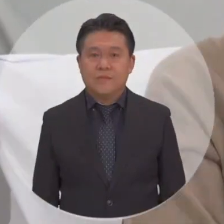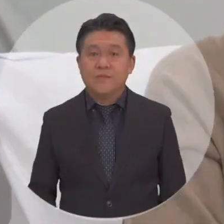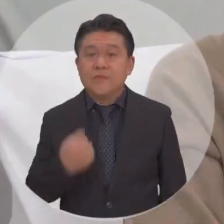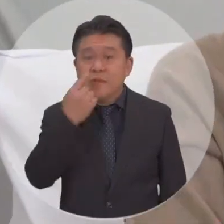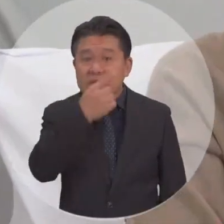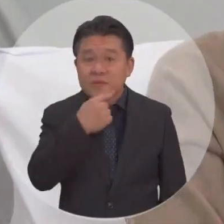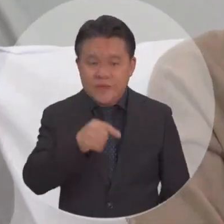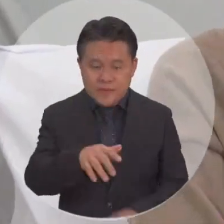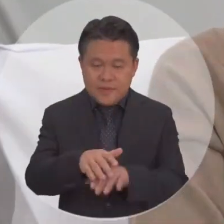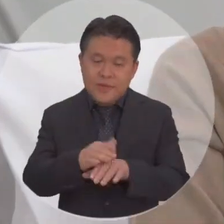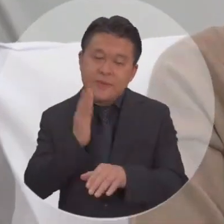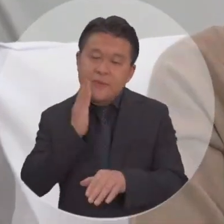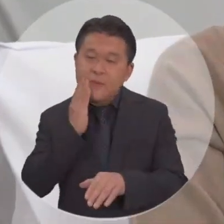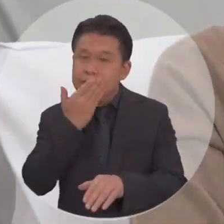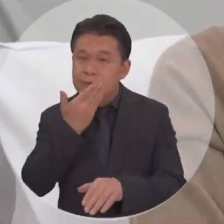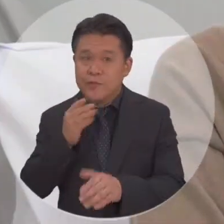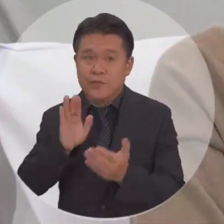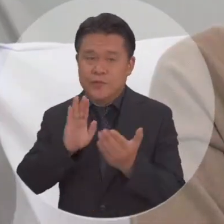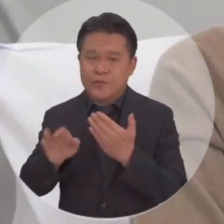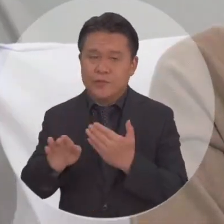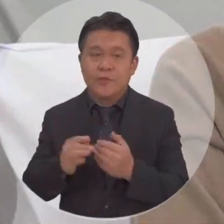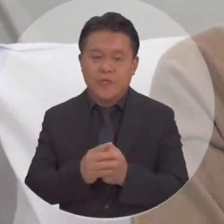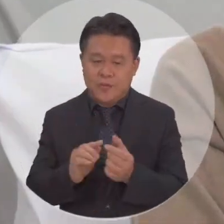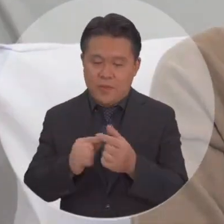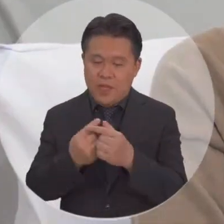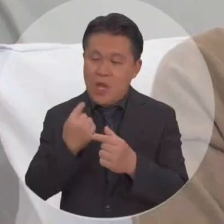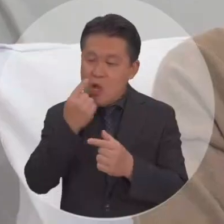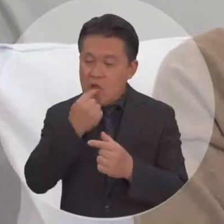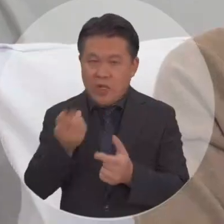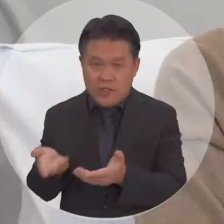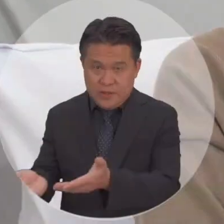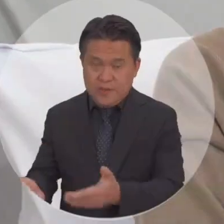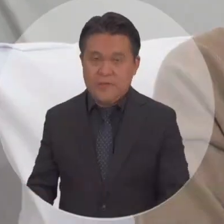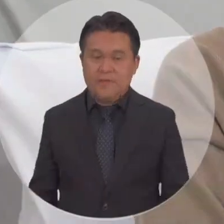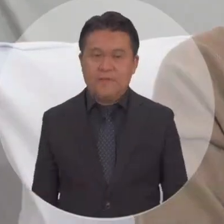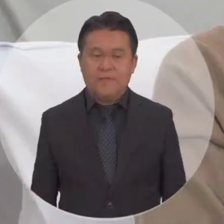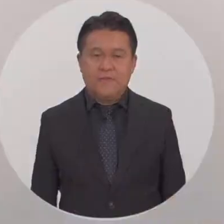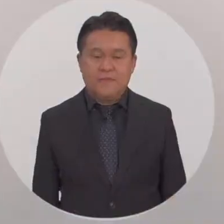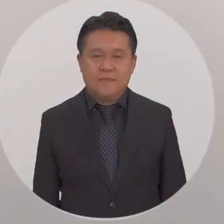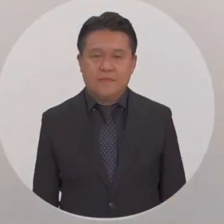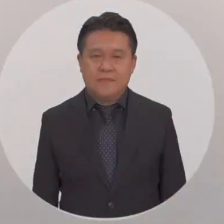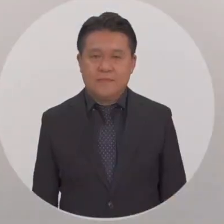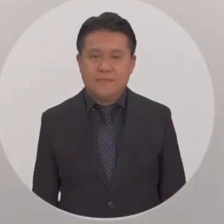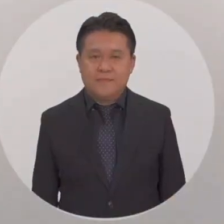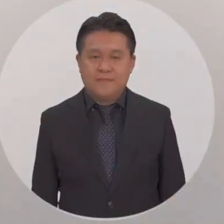입 주위를 마른 수건으로 닦은 후 입술 보호제를 발라줍니다.